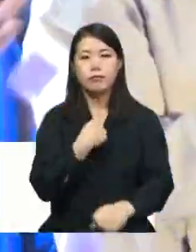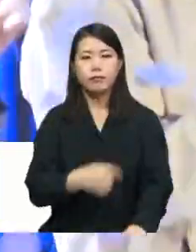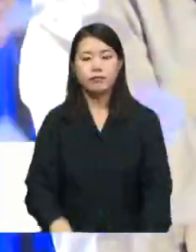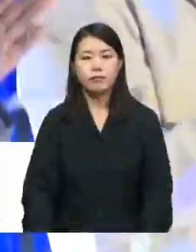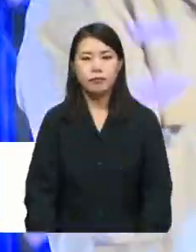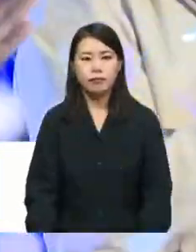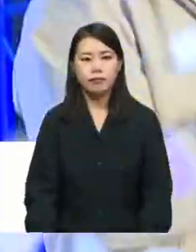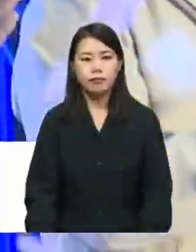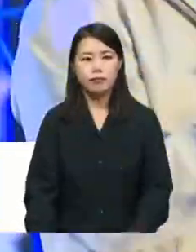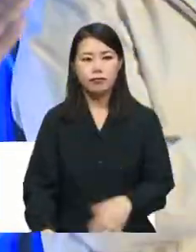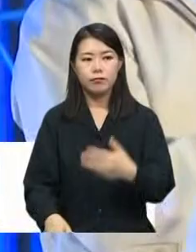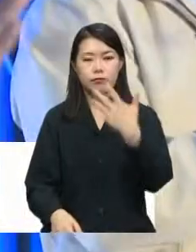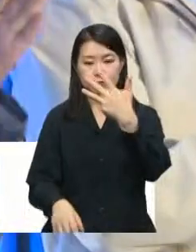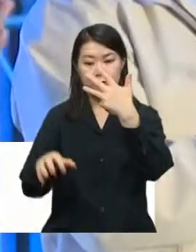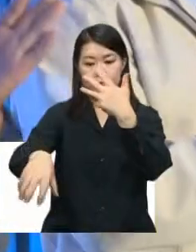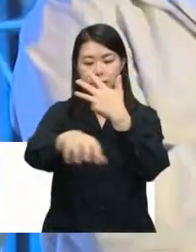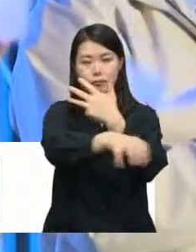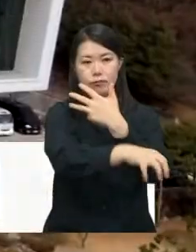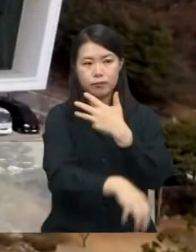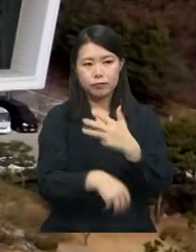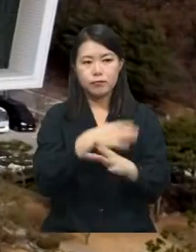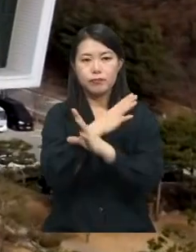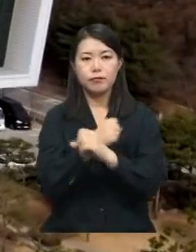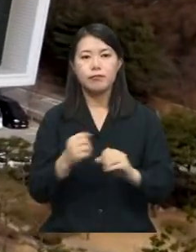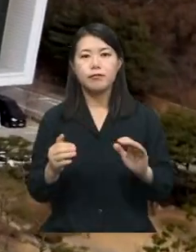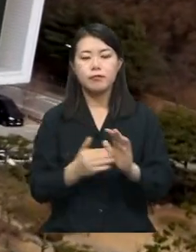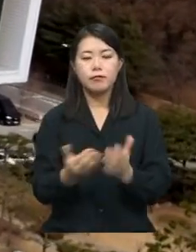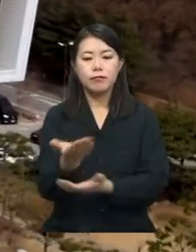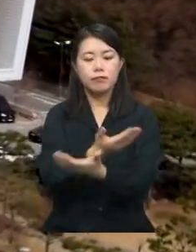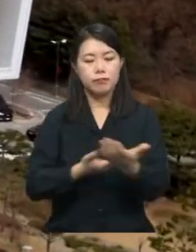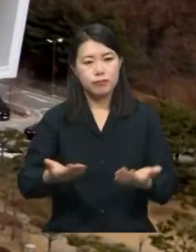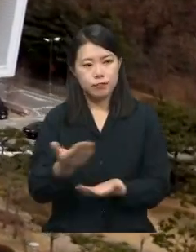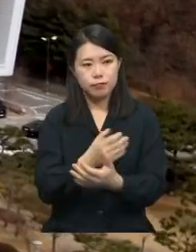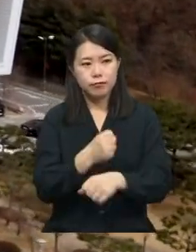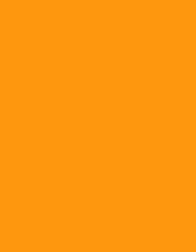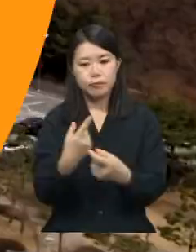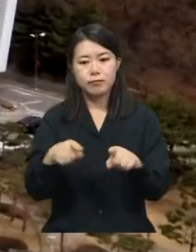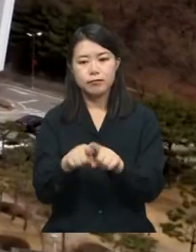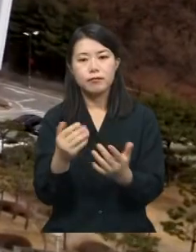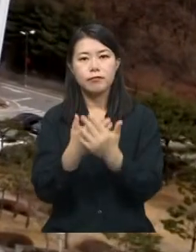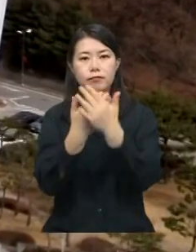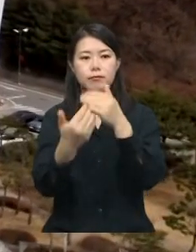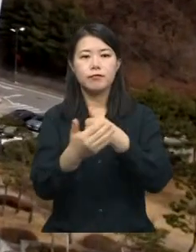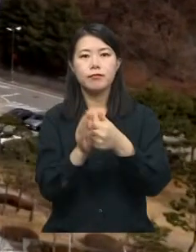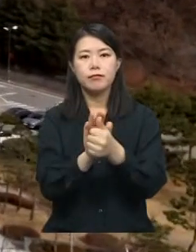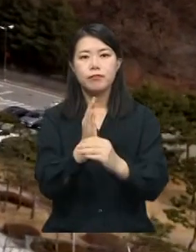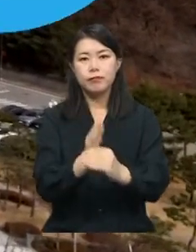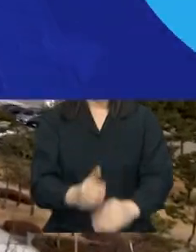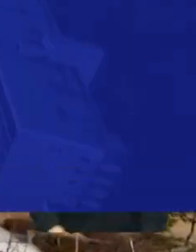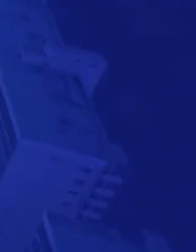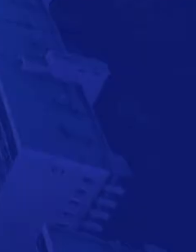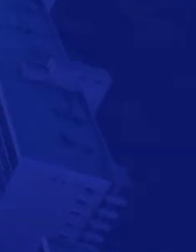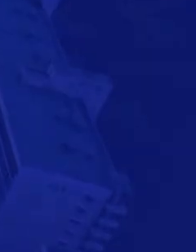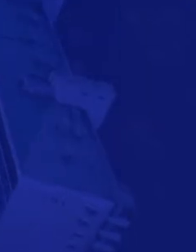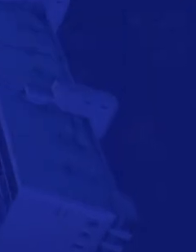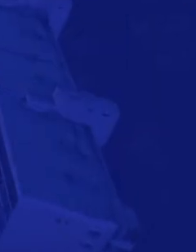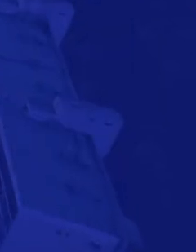있어 모두 8곳의 국내 도시와 자매도시 교류를 진행해 상생협력을 강화하고 있습니다.